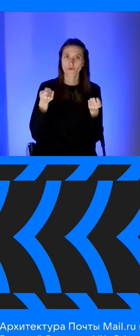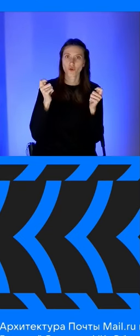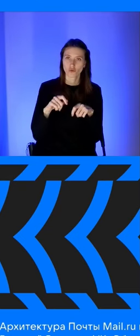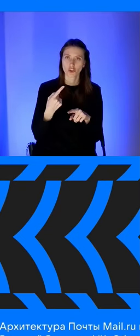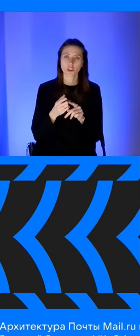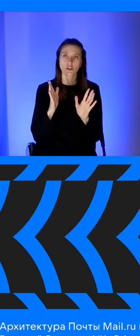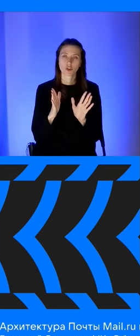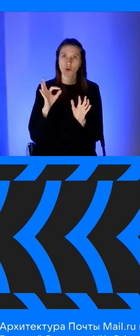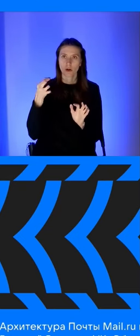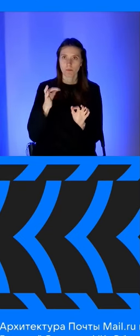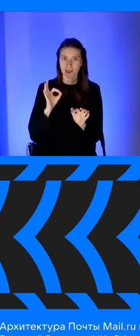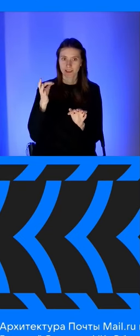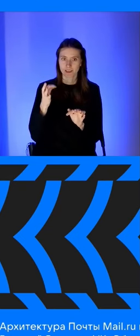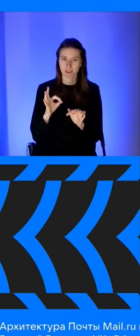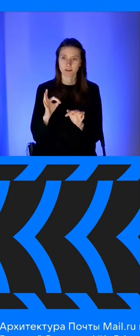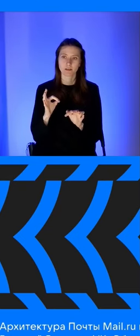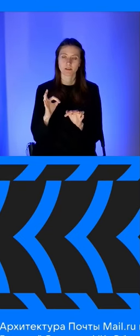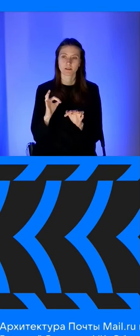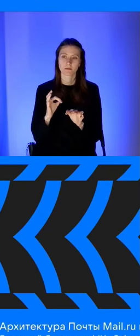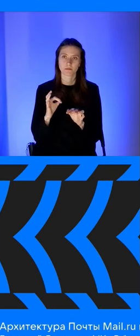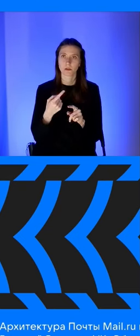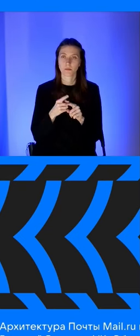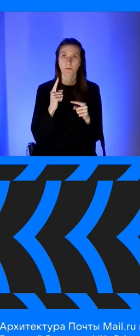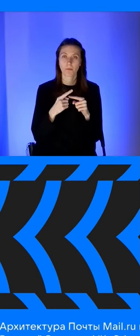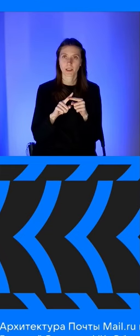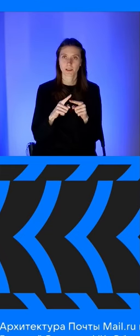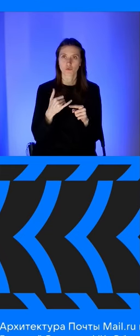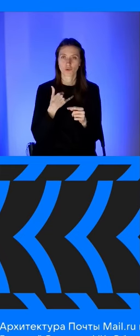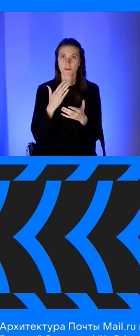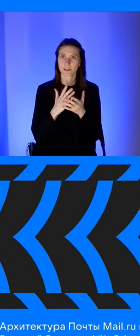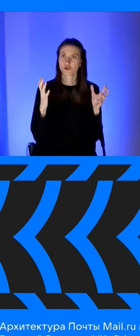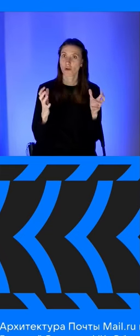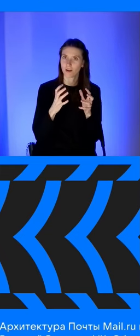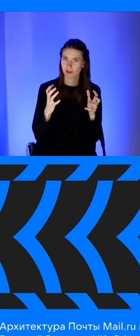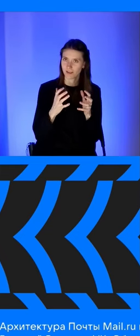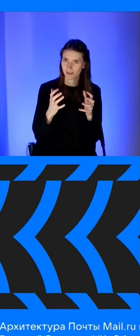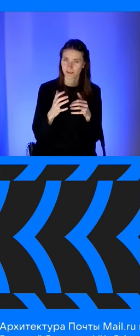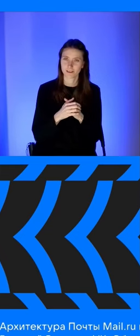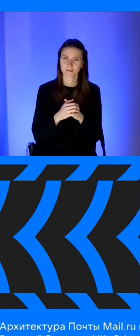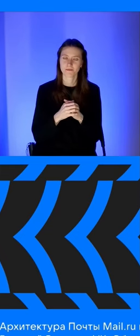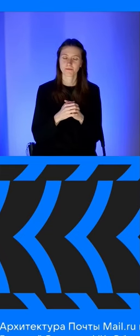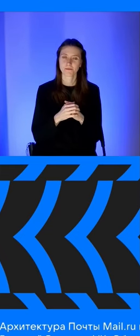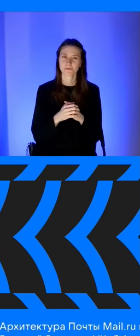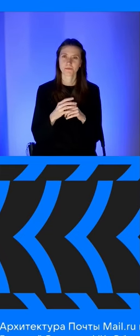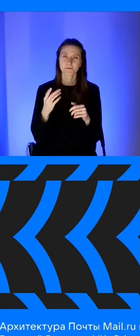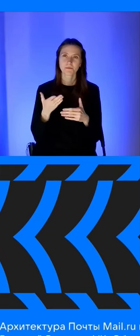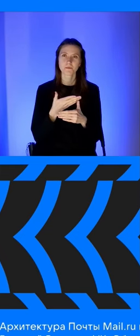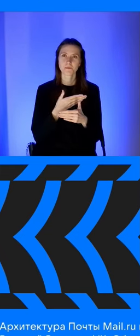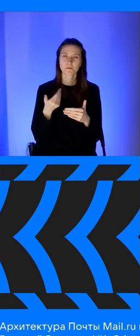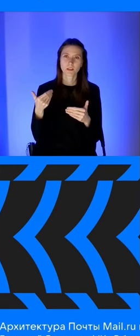проценту. Причем мы это нигде не храним, мы это высчитываем на лету всегда. Это очень быстро происходит на самом деле. То есть